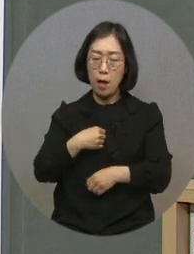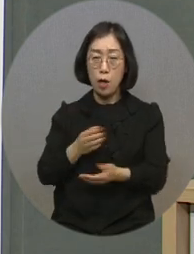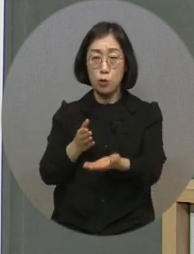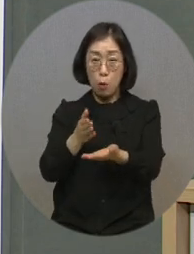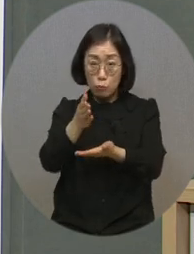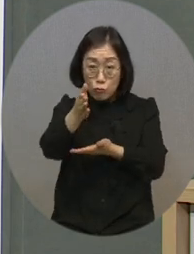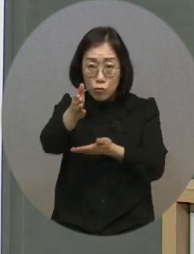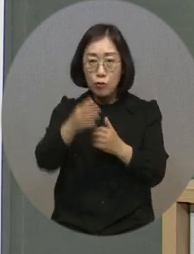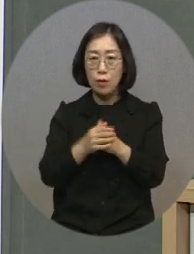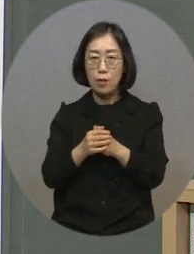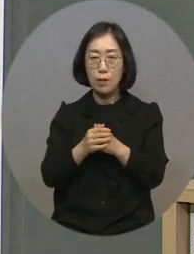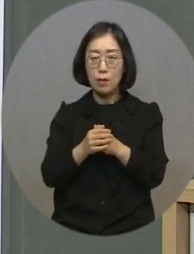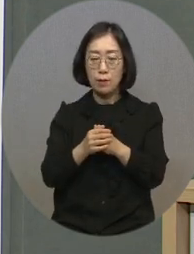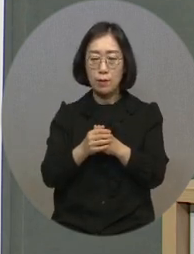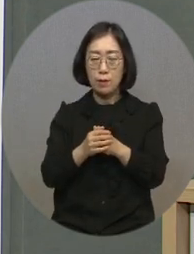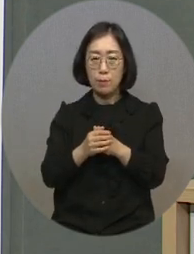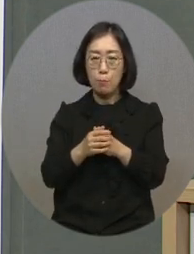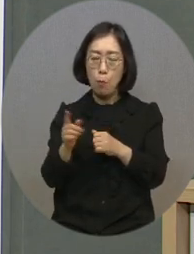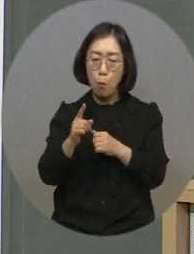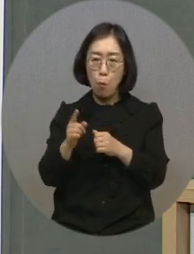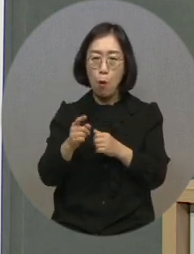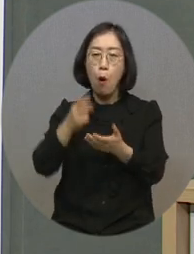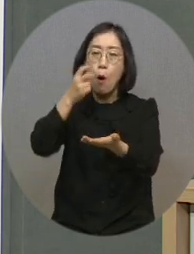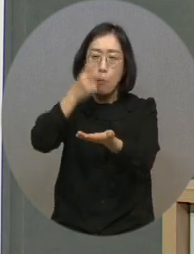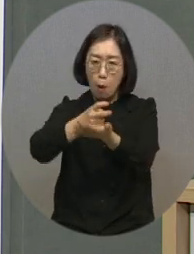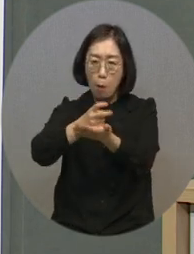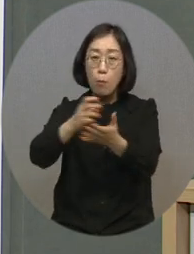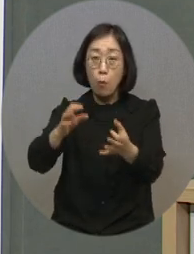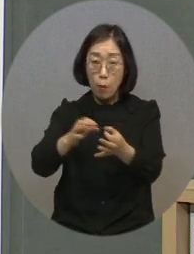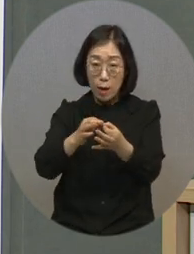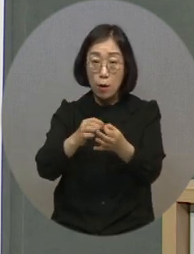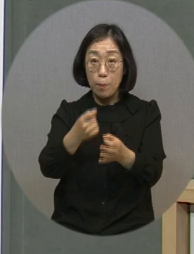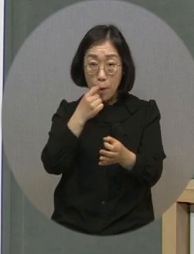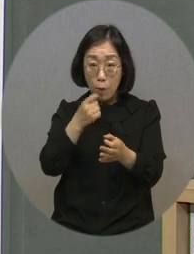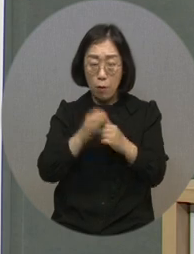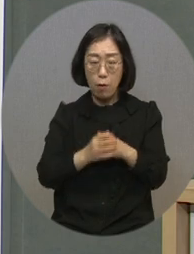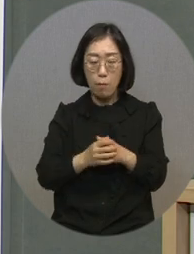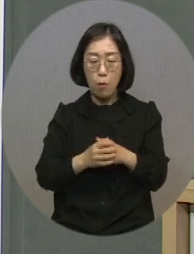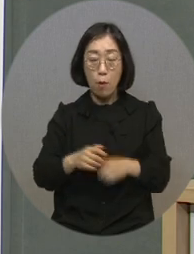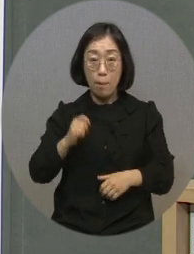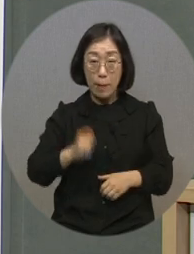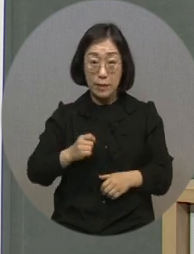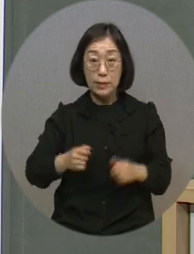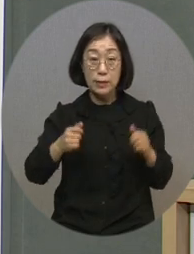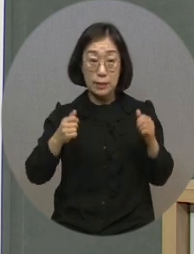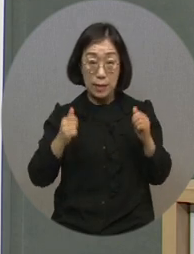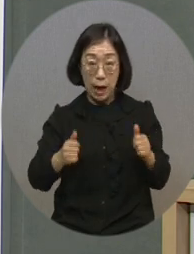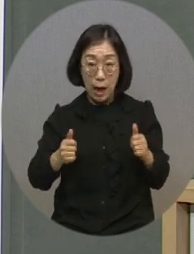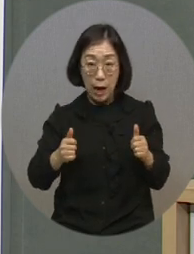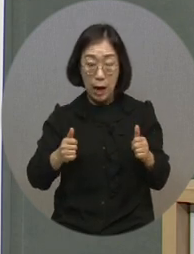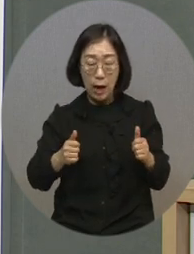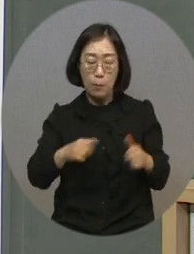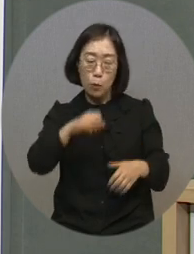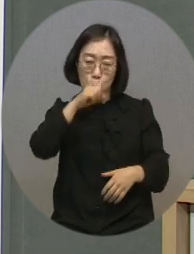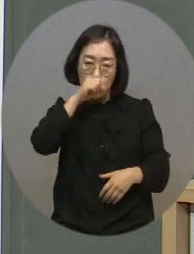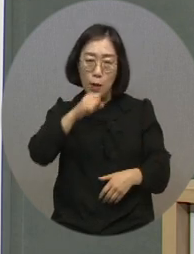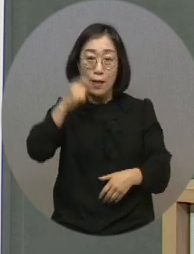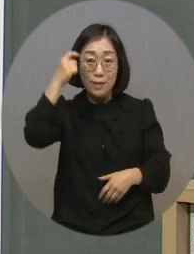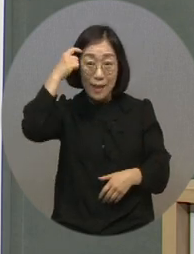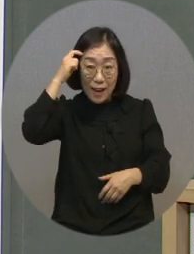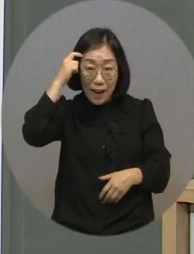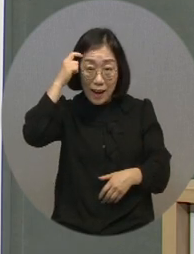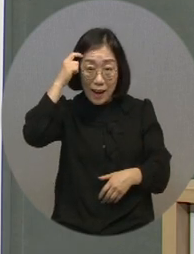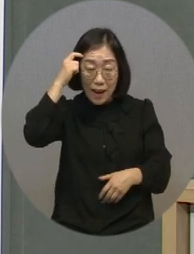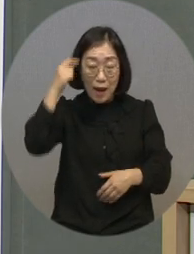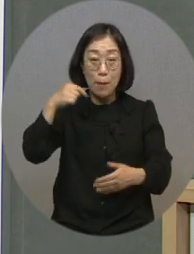전문적인 예. 사법고시나 이런 예, 예. 방향 쪽으로 판검사의 예, 예. 길을 갈았으면 좋겠다 예, 예. 아, 그런 이제